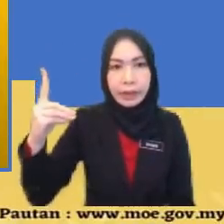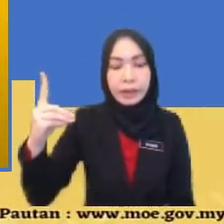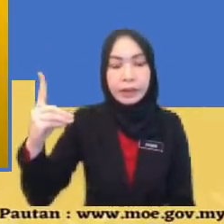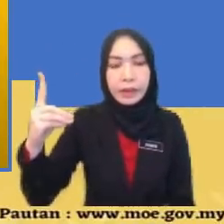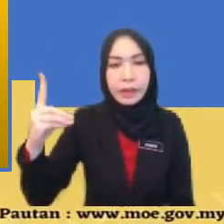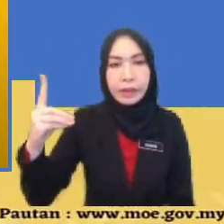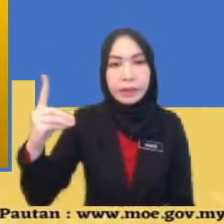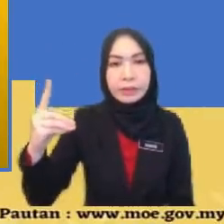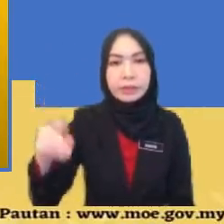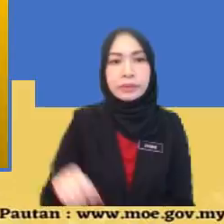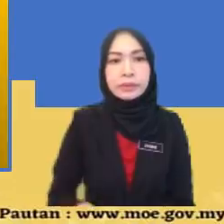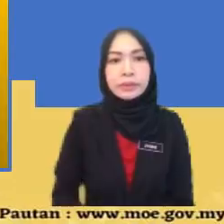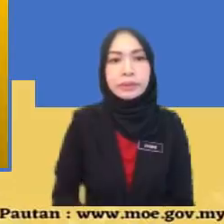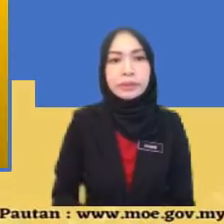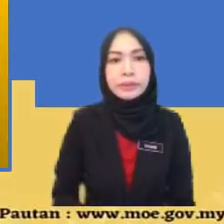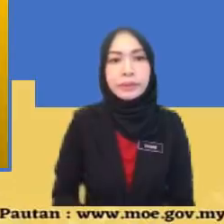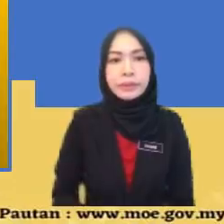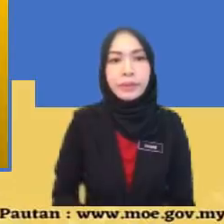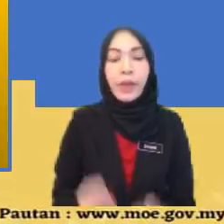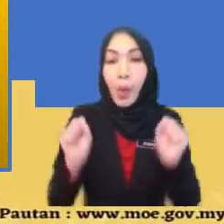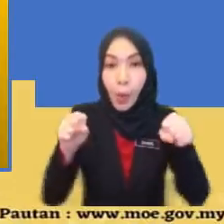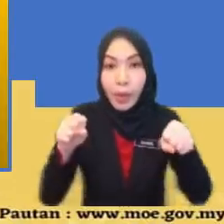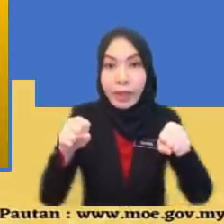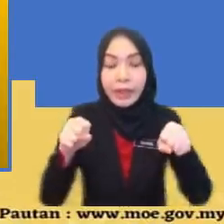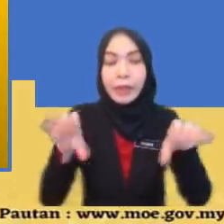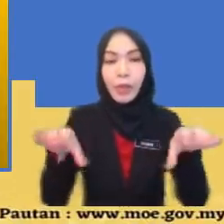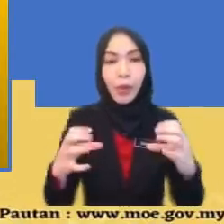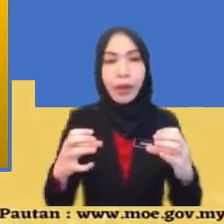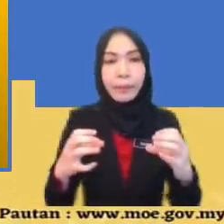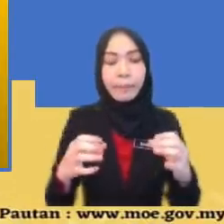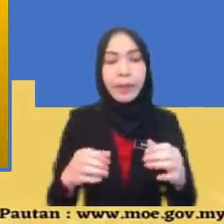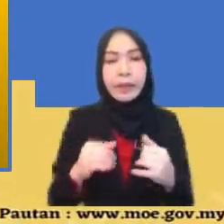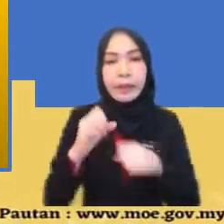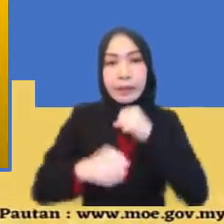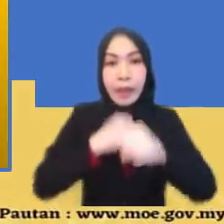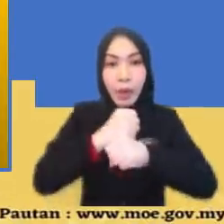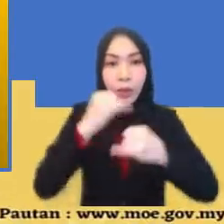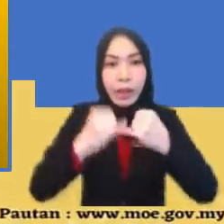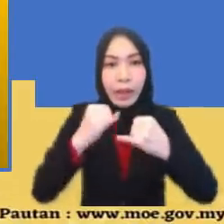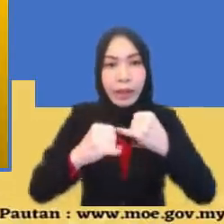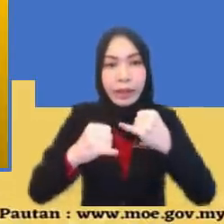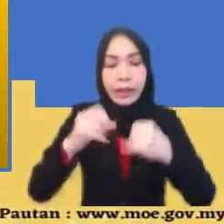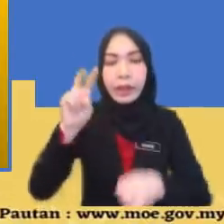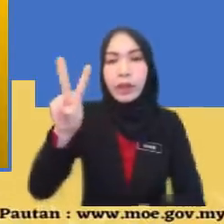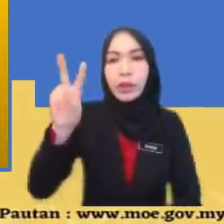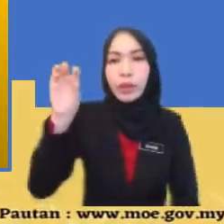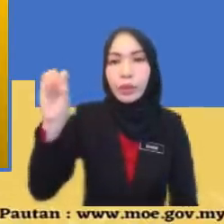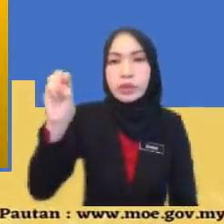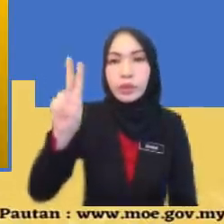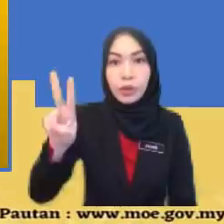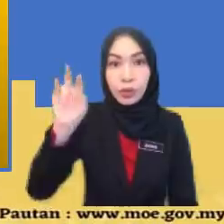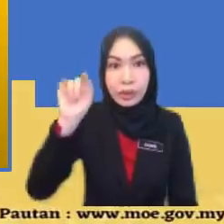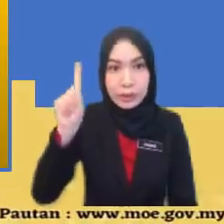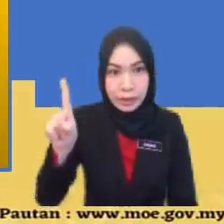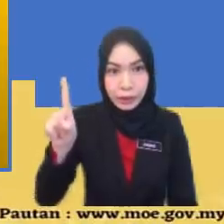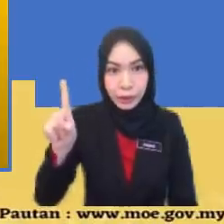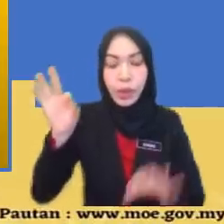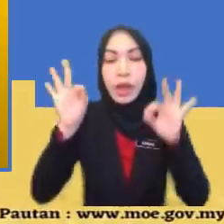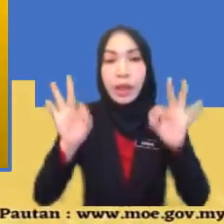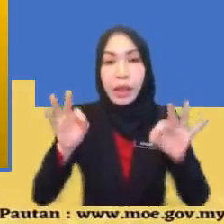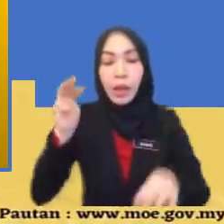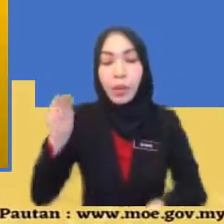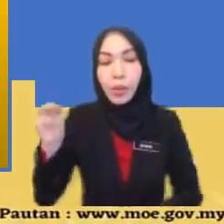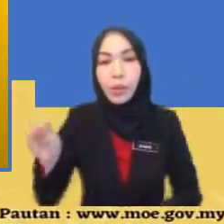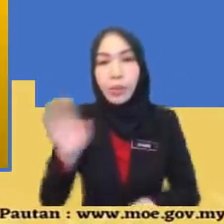dilaksanakan pada akhir tahun 2021 sekiranya murid tidak mencapai sekurang-kurangnya tahap penguasaan tiga